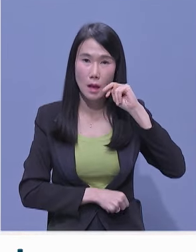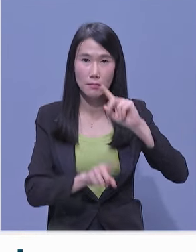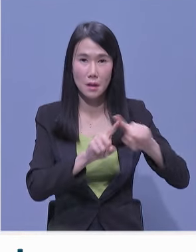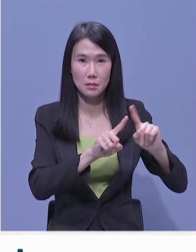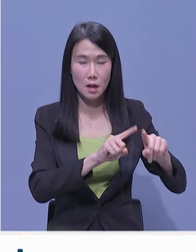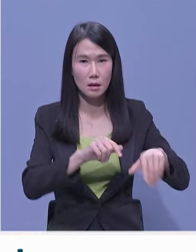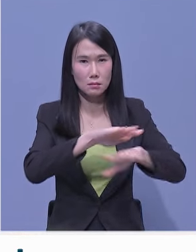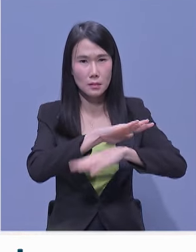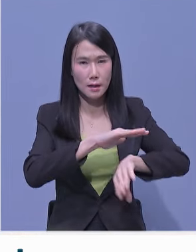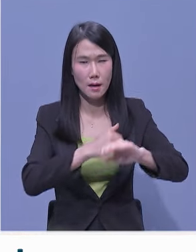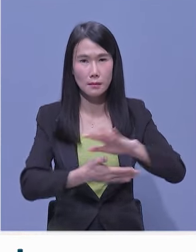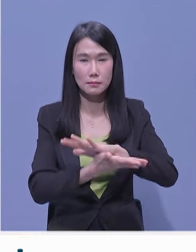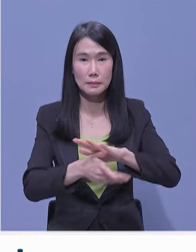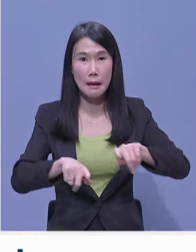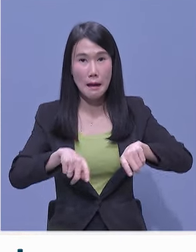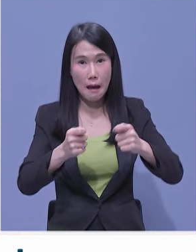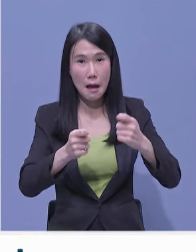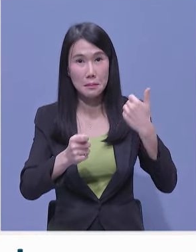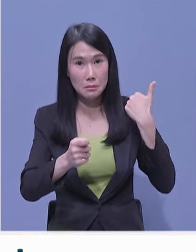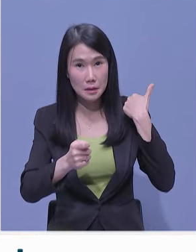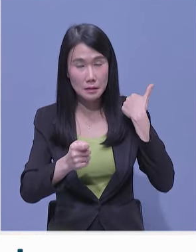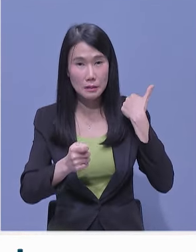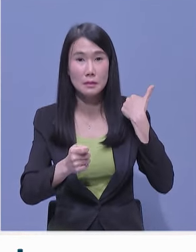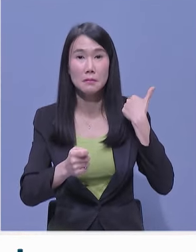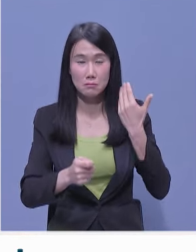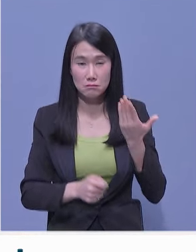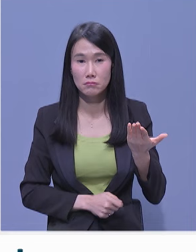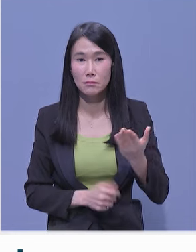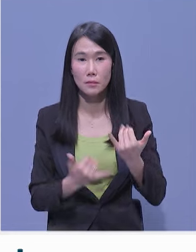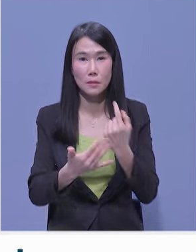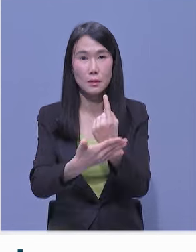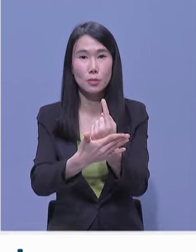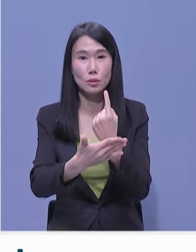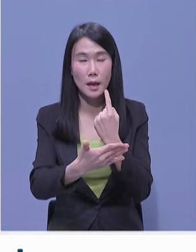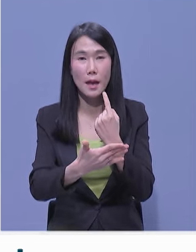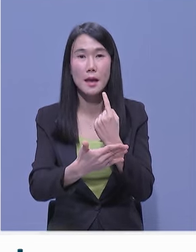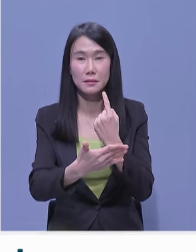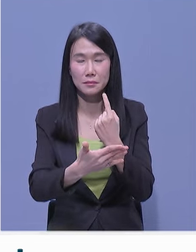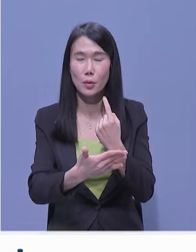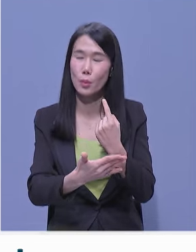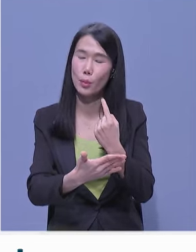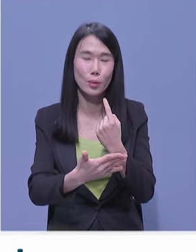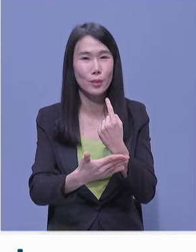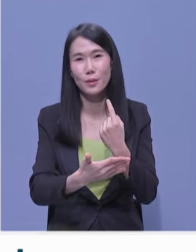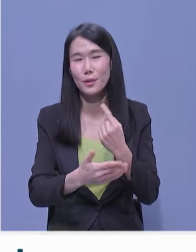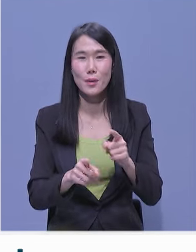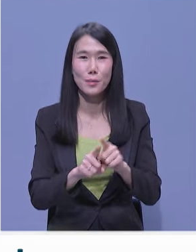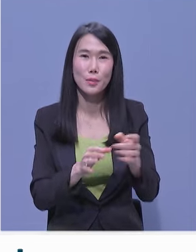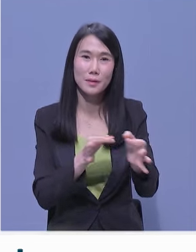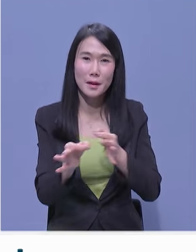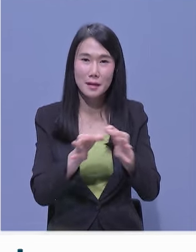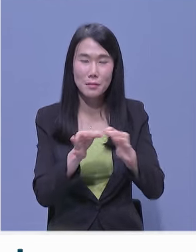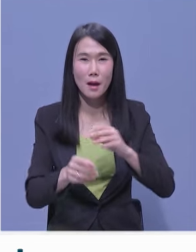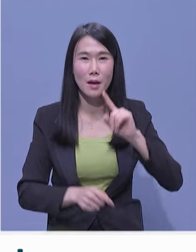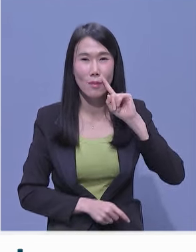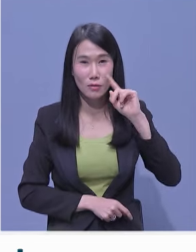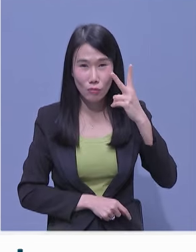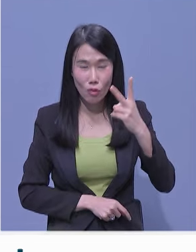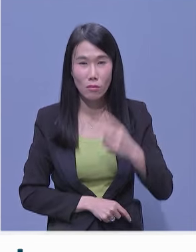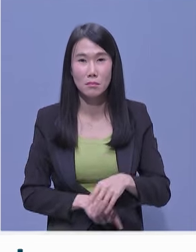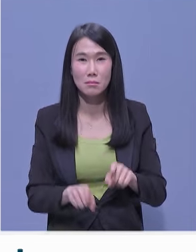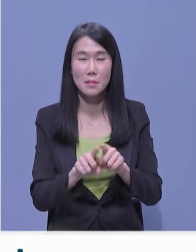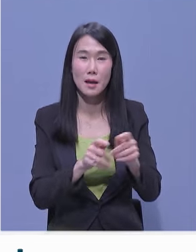เงินและเก็บค่า WiFiของทหารเกณฑ์ล่าสุดผู้แทนกองทัพบกนะคะโอ้โหงานเข้าต่อเนื่องชี้แจงต่อเนื่อง 2วันนะคะ